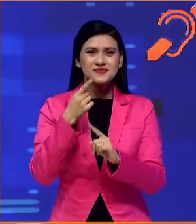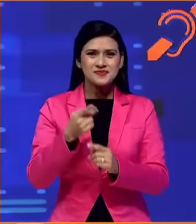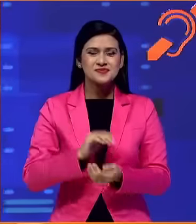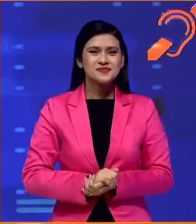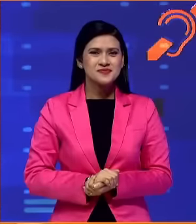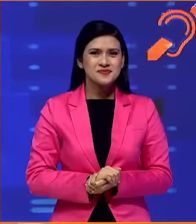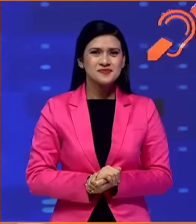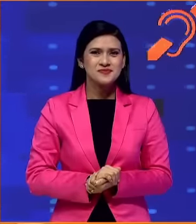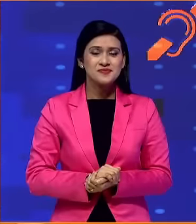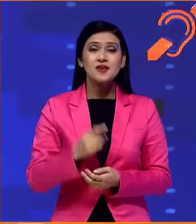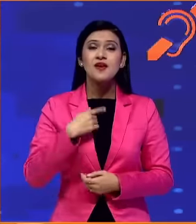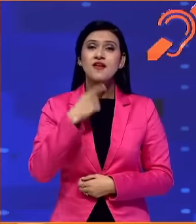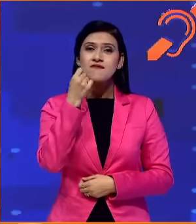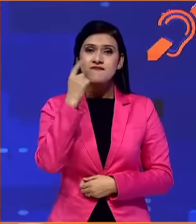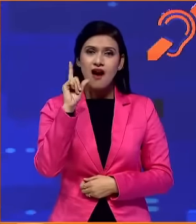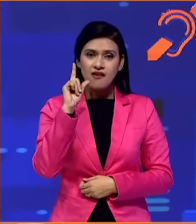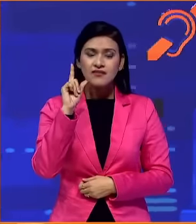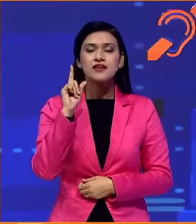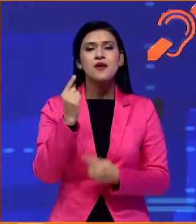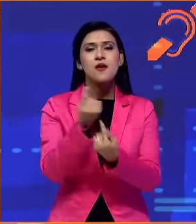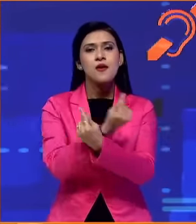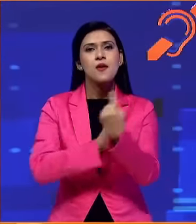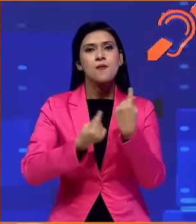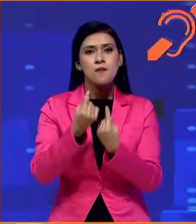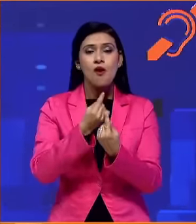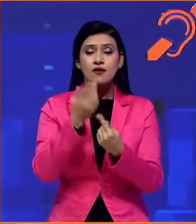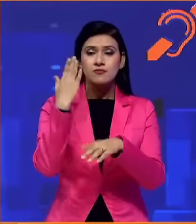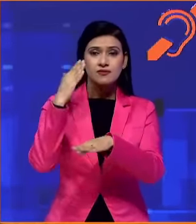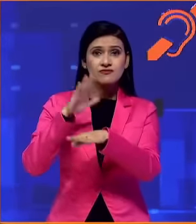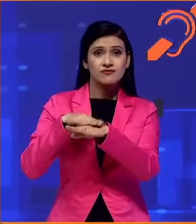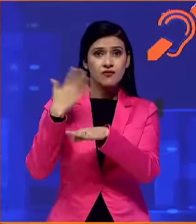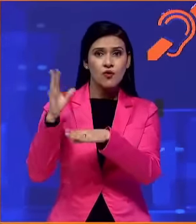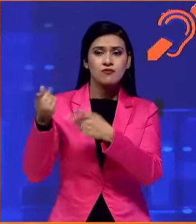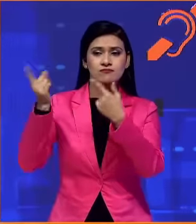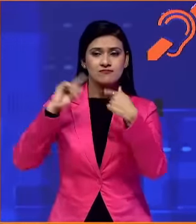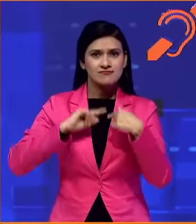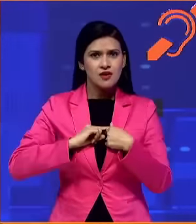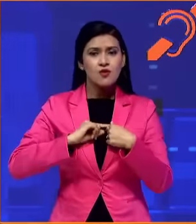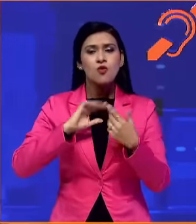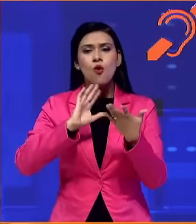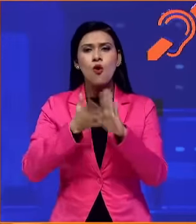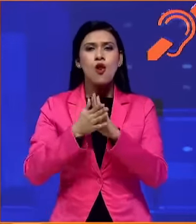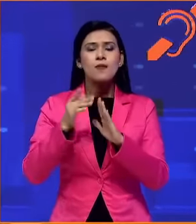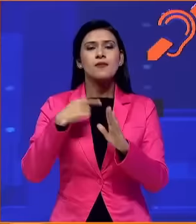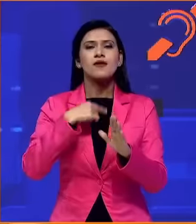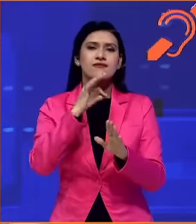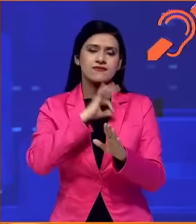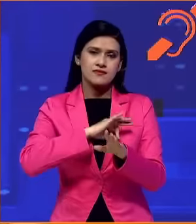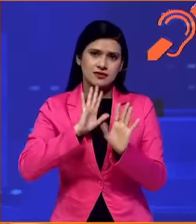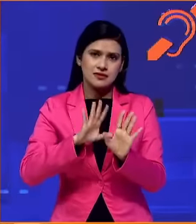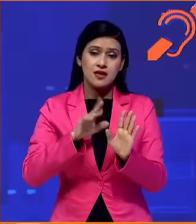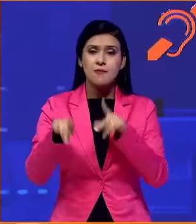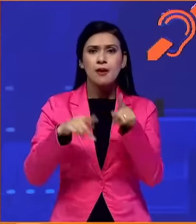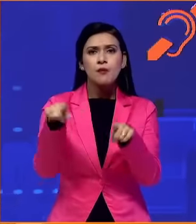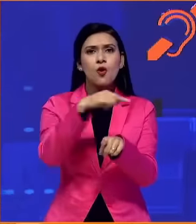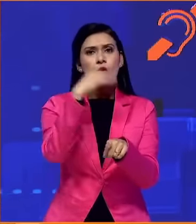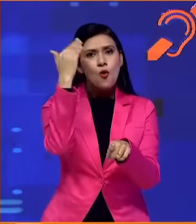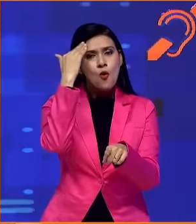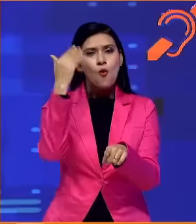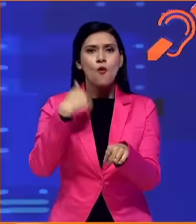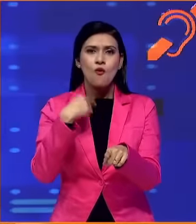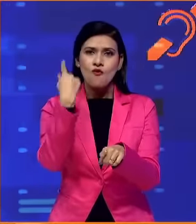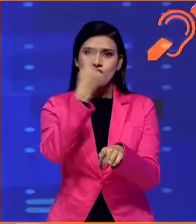कि जबमैंने पहलीबारचुनावलड़ा,तोलोगमुझेजानतेथे।लेकिन